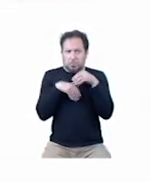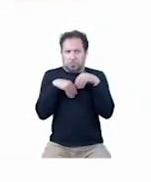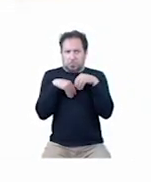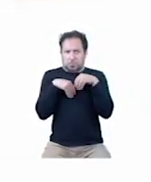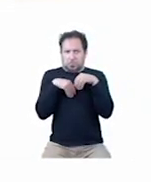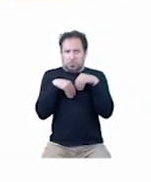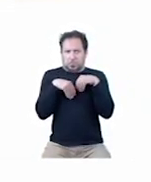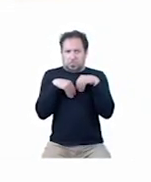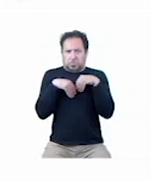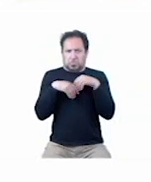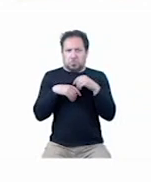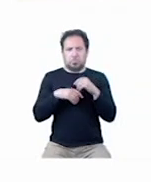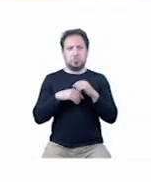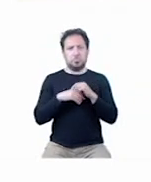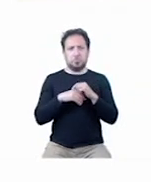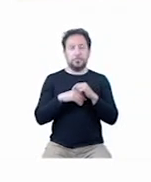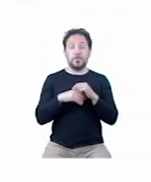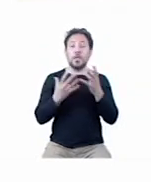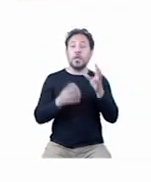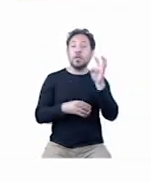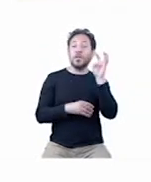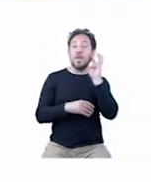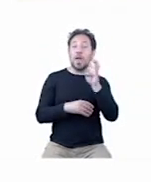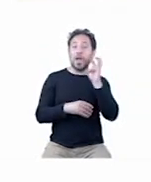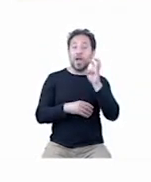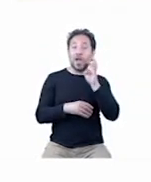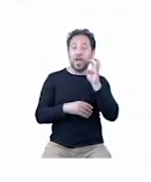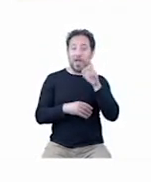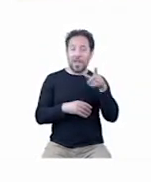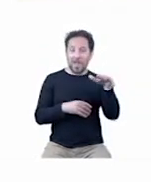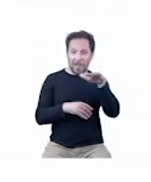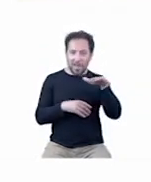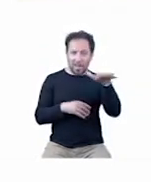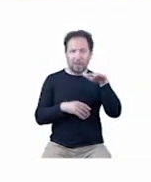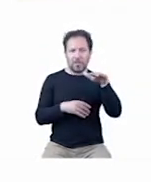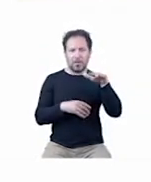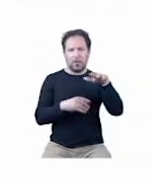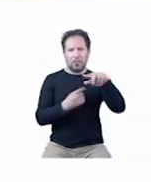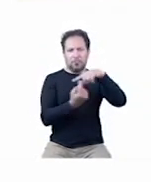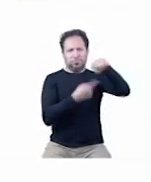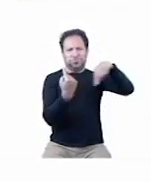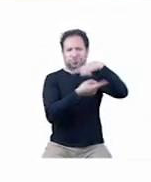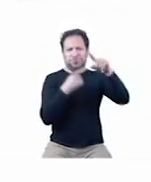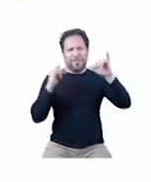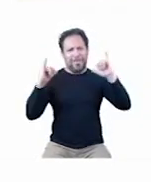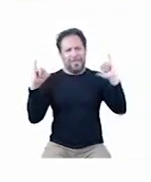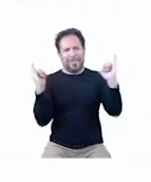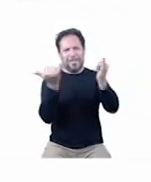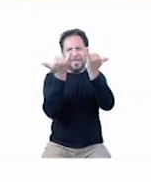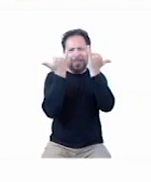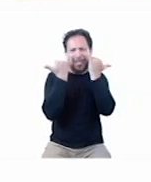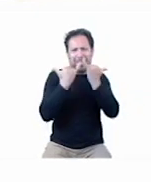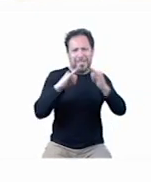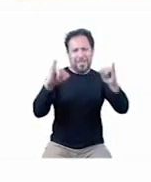piccoli mostri si divertivano. Ma Rocky non si divertiva da tanto tempo.